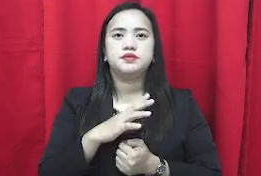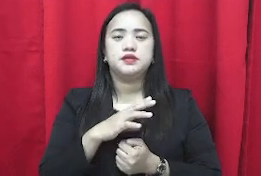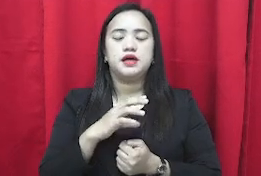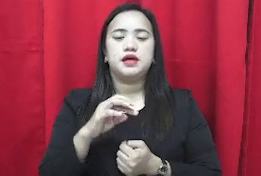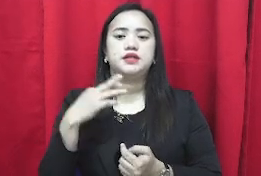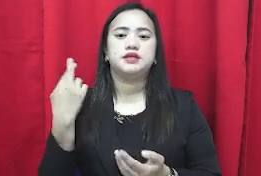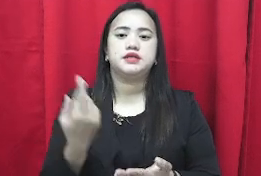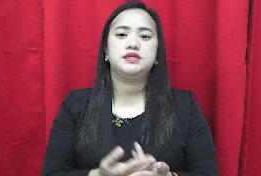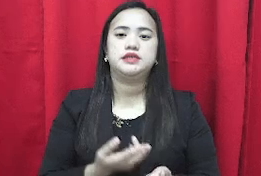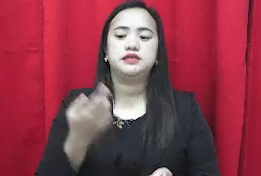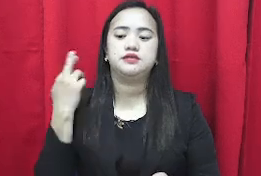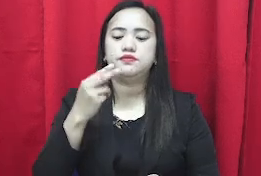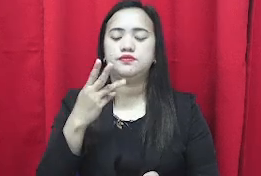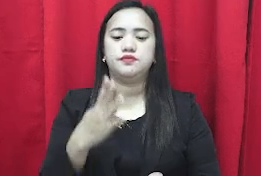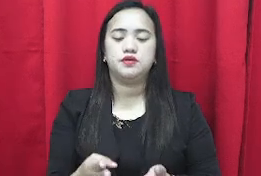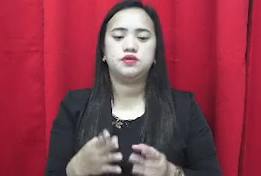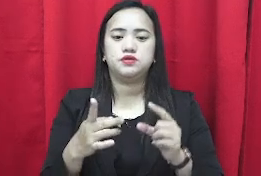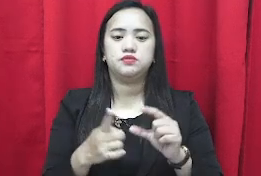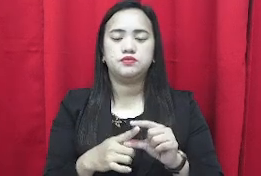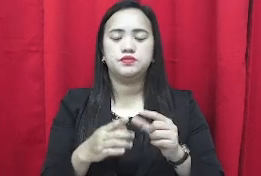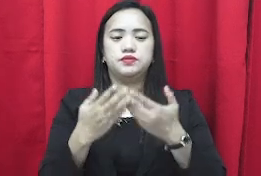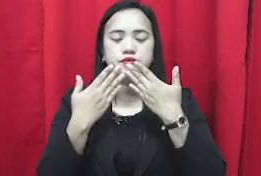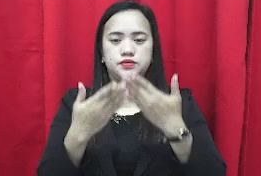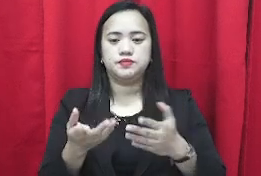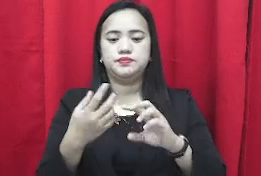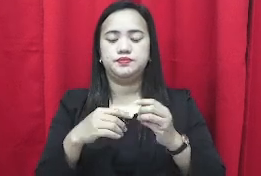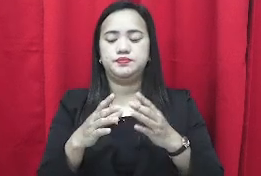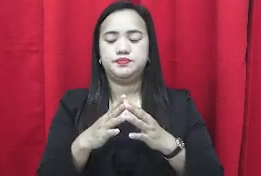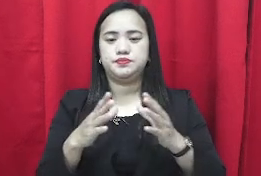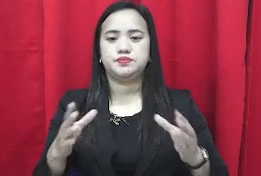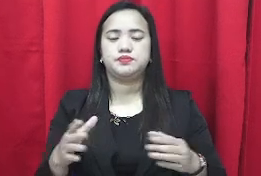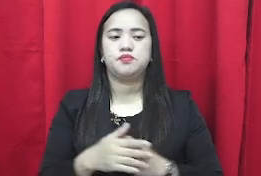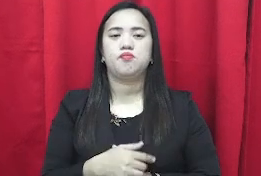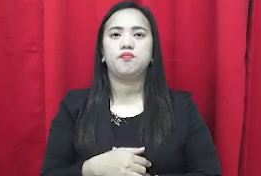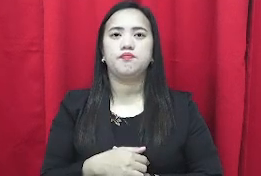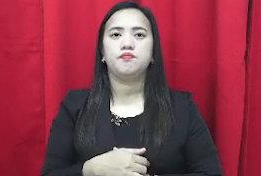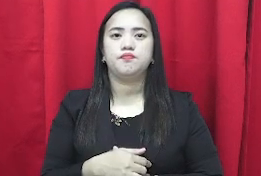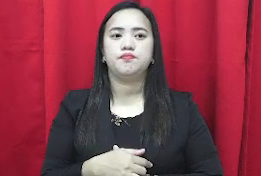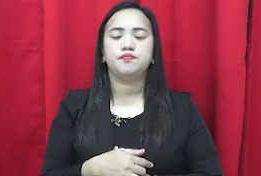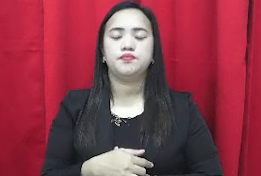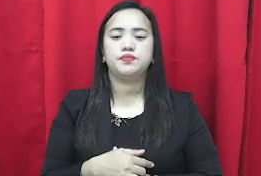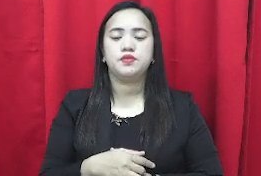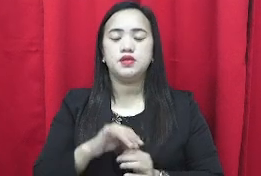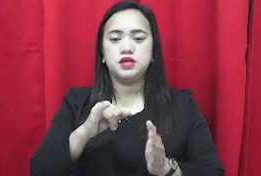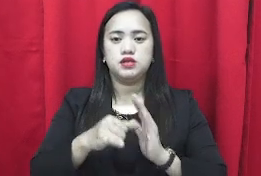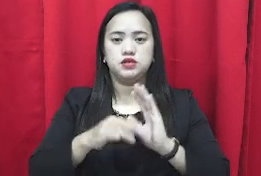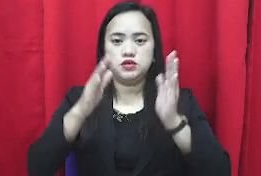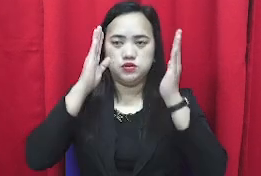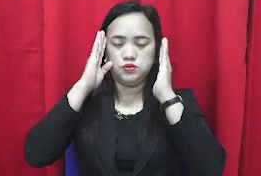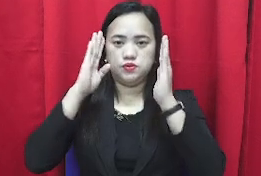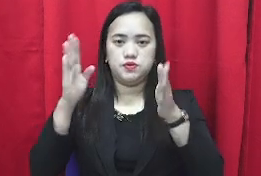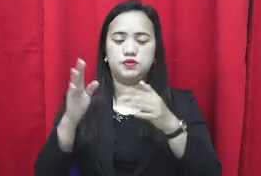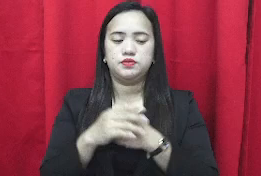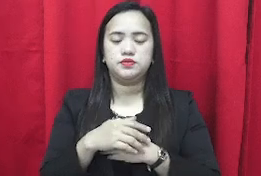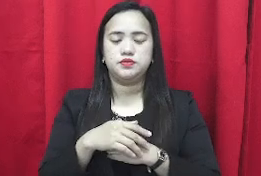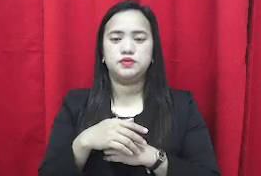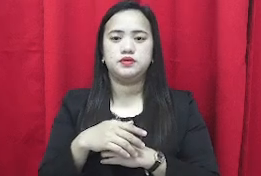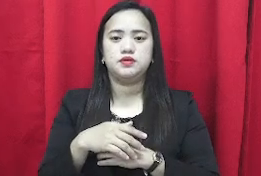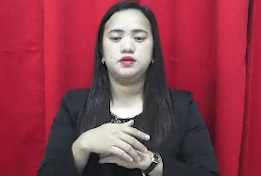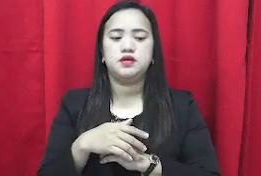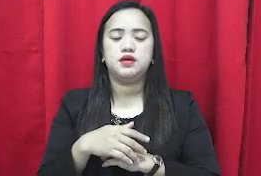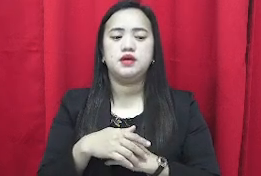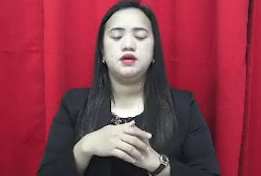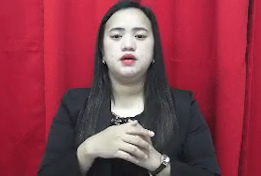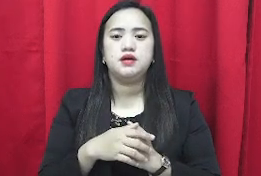din ng pagpapala magandang tanghali sa aking pamilya sa aking asawa arog tutok lang huwag ubusin ang lakas sa paglalaba at